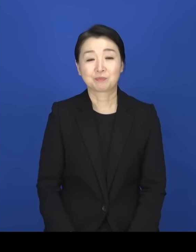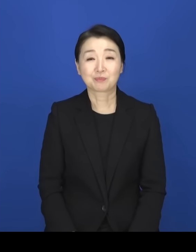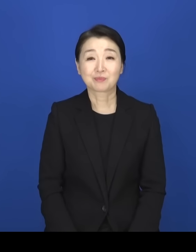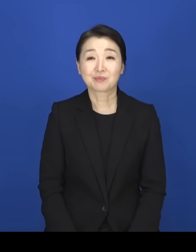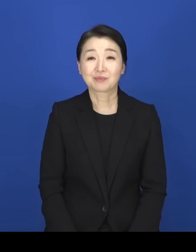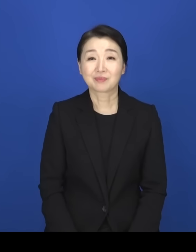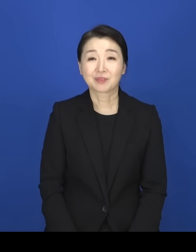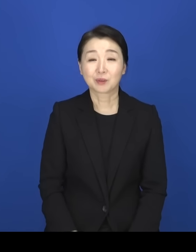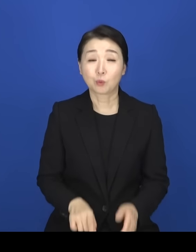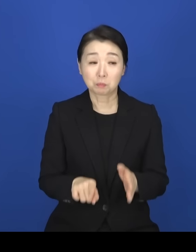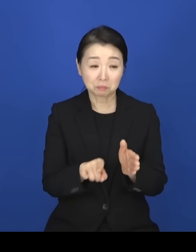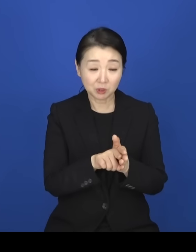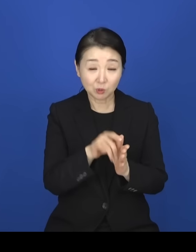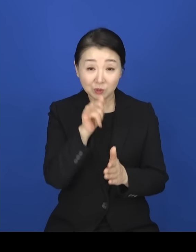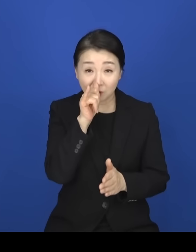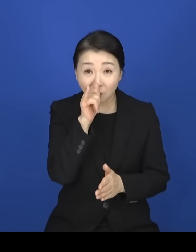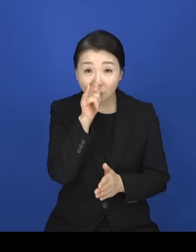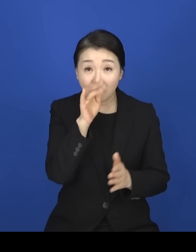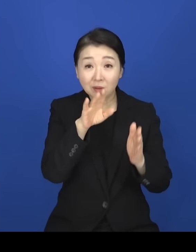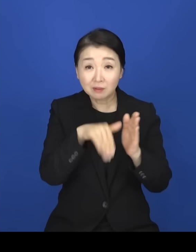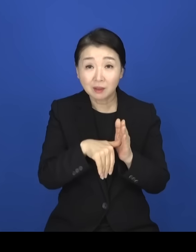거는 신앙이 생기니까